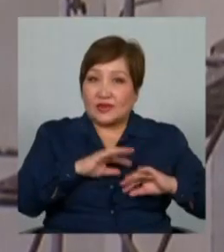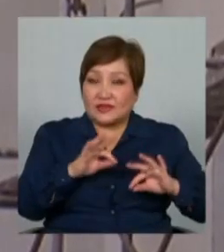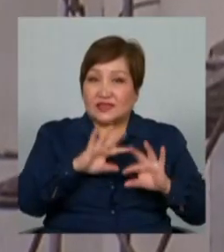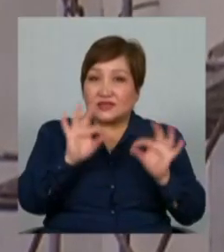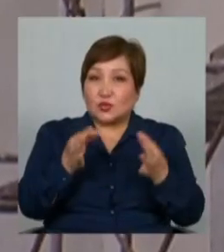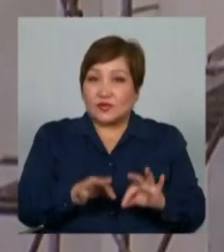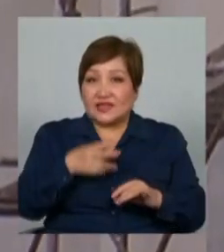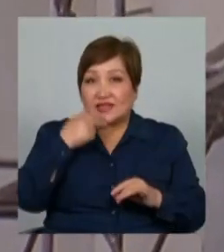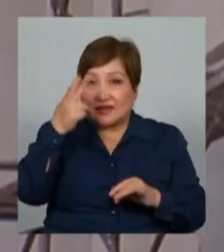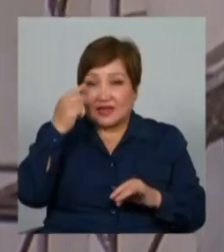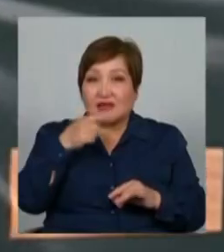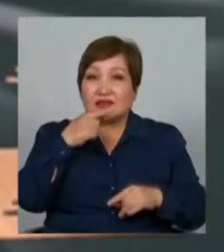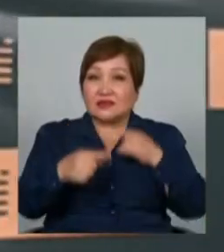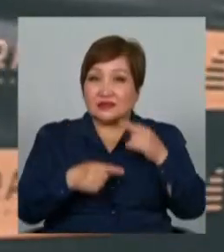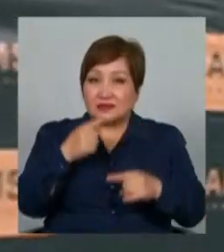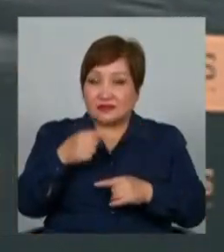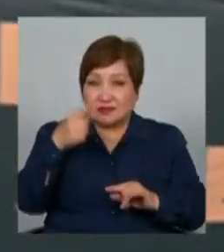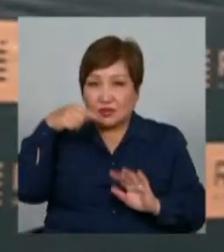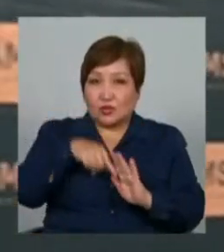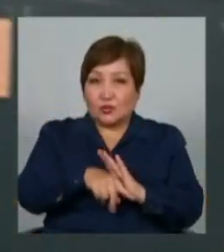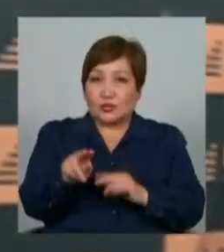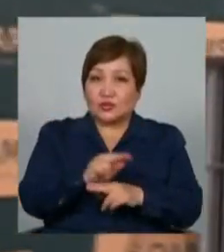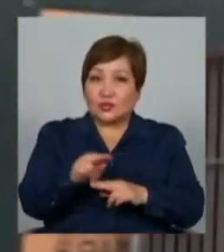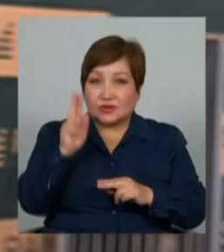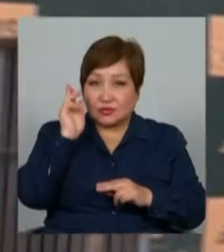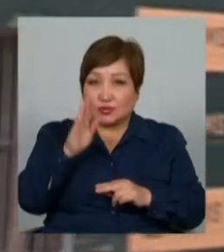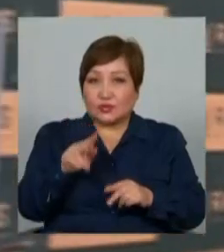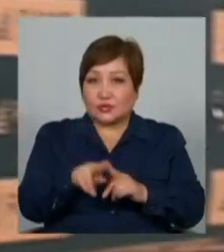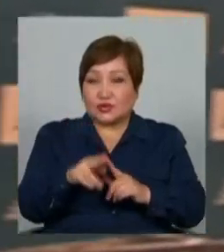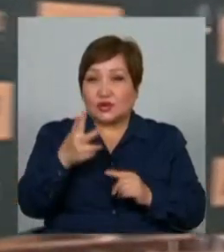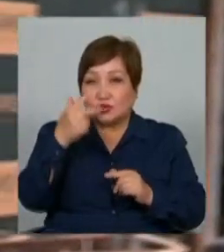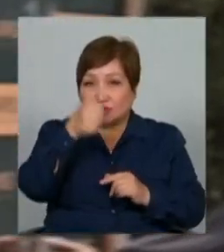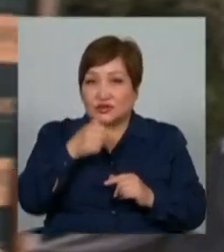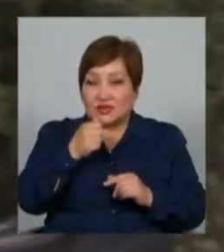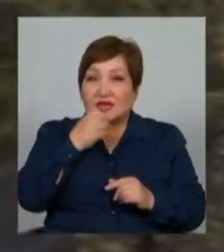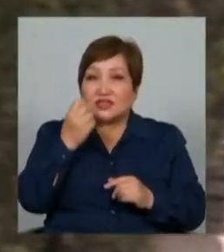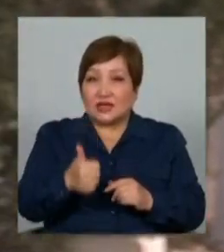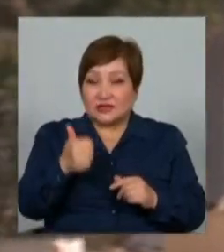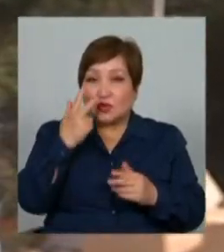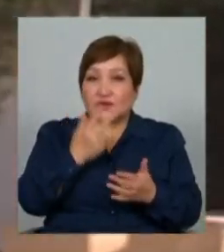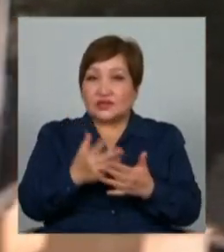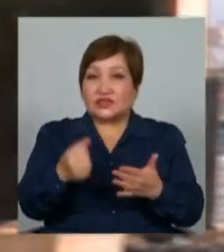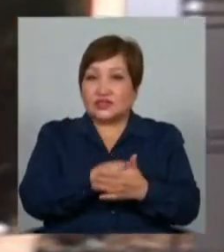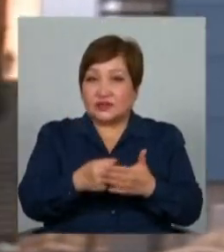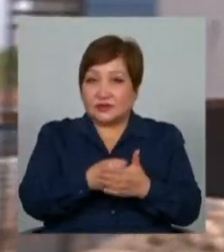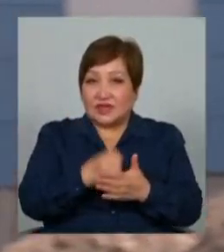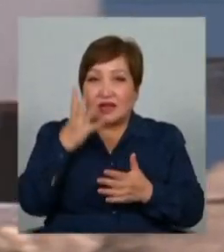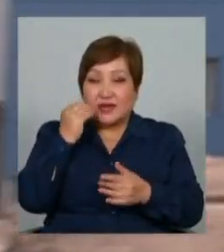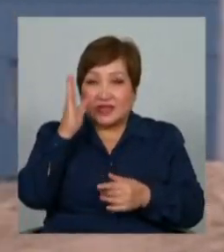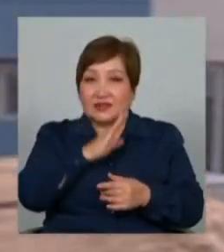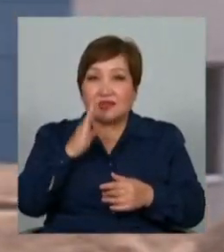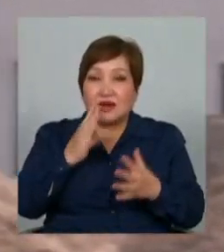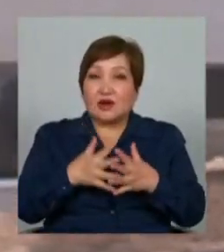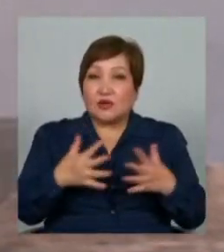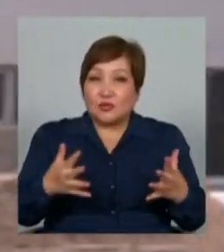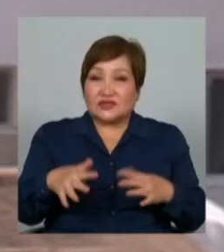итальян тілі тереңдетіп оқытылады. Өнер ордасы 3 жыл ішінде жақсы көрсеткіштерге жеткендіктен алматылық ата-аналардың көпшілігі